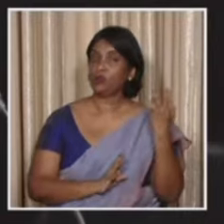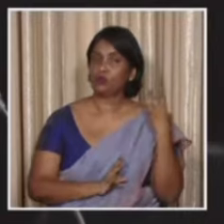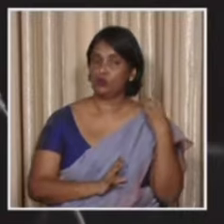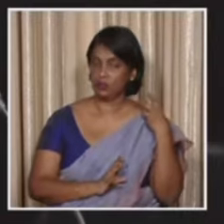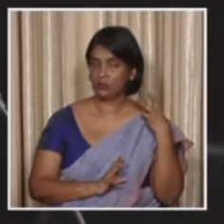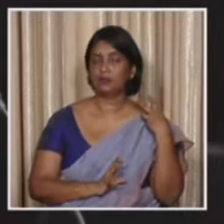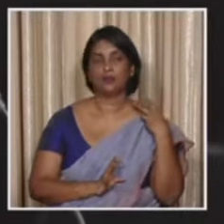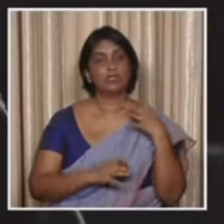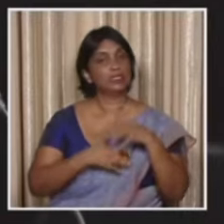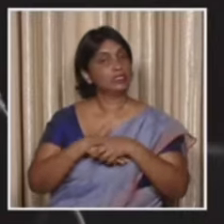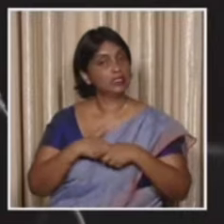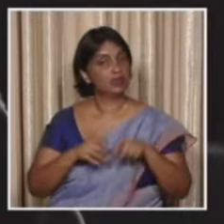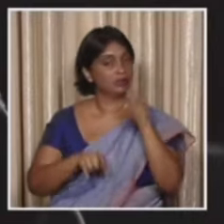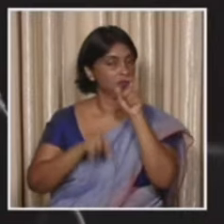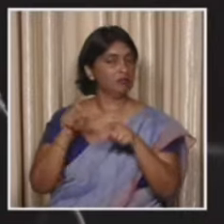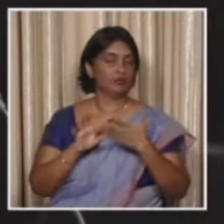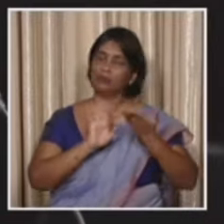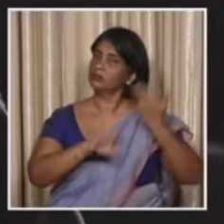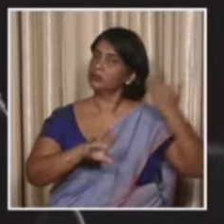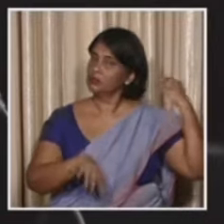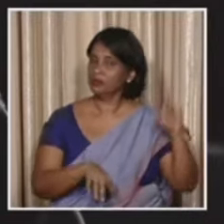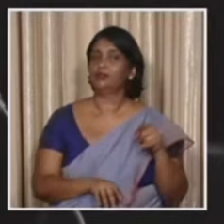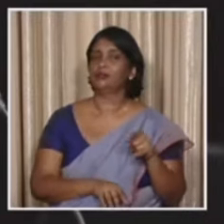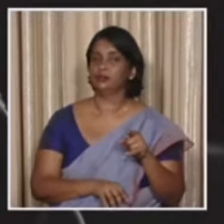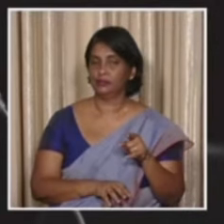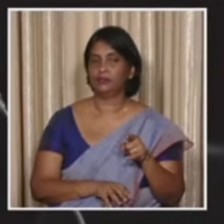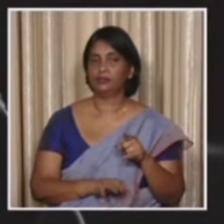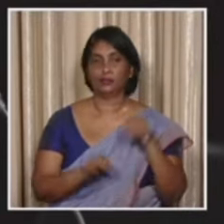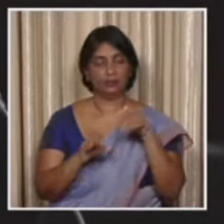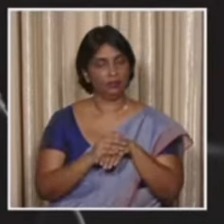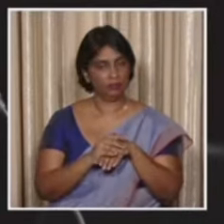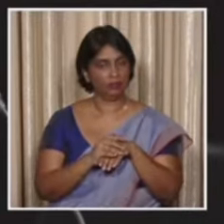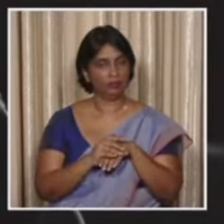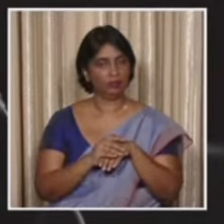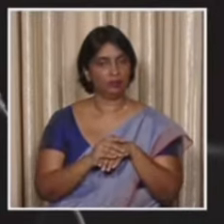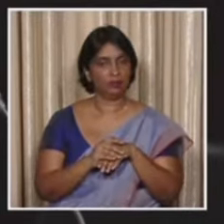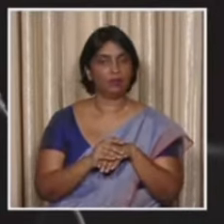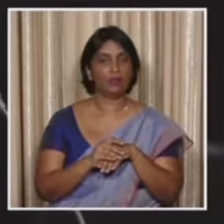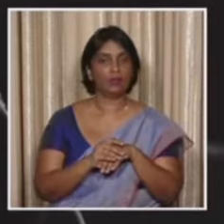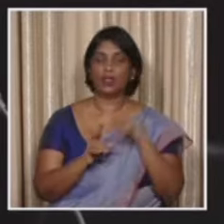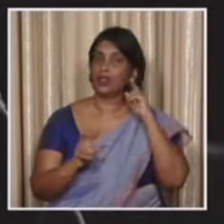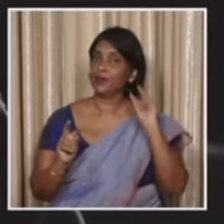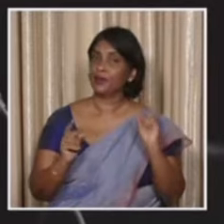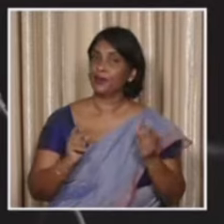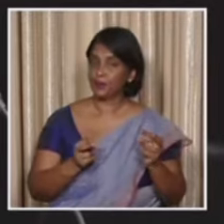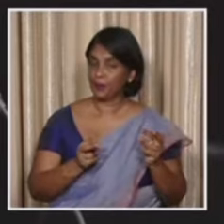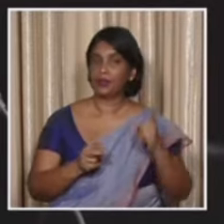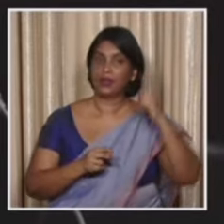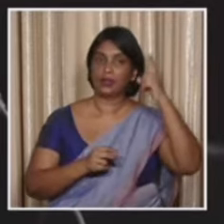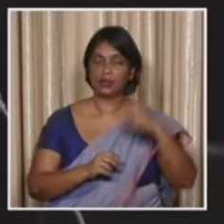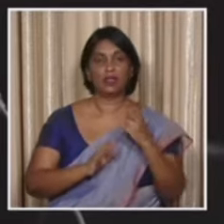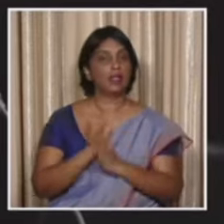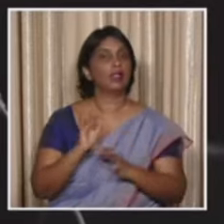சார்பில் முன்னாள் பிரதி ஒலிபரப்புத்துறை அமைச்சராக ஸ்ரீமாவோ பண்டாரநாயக்க அவர்களுடைய